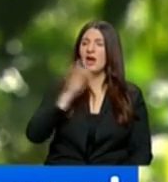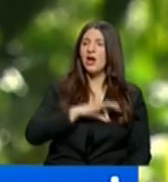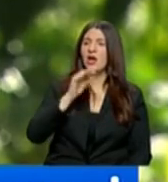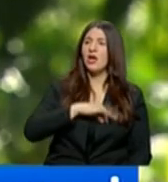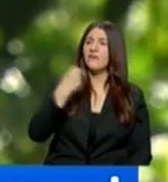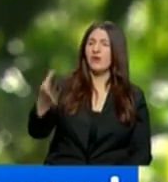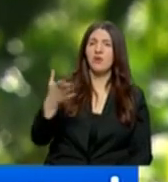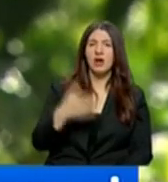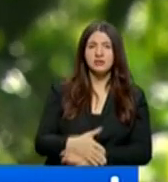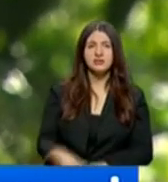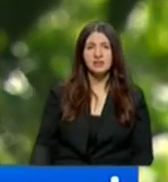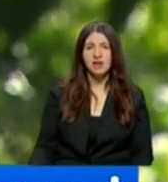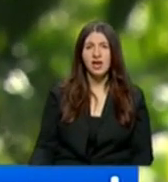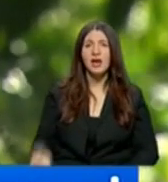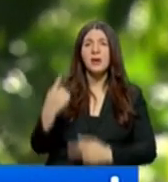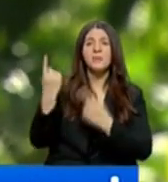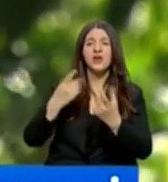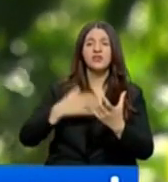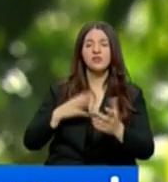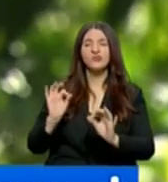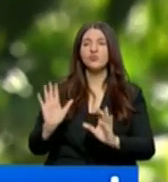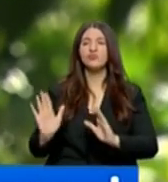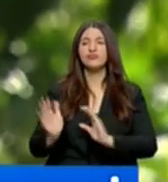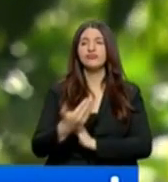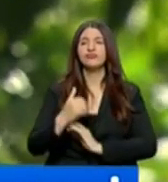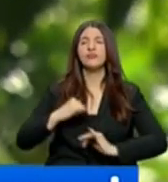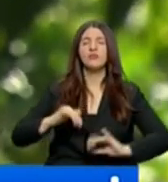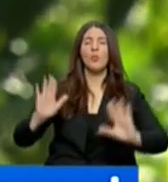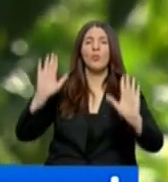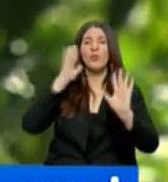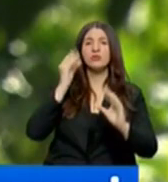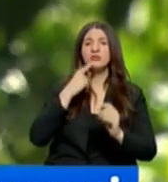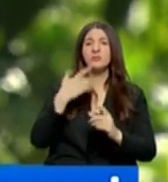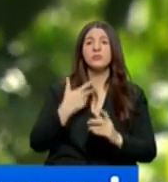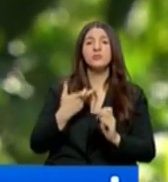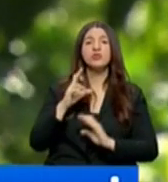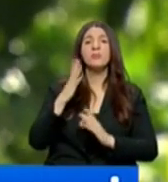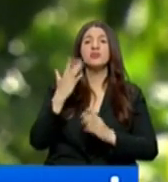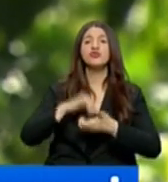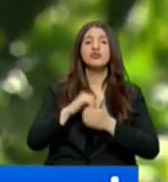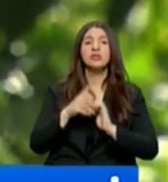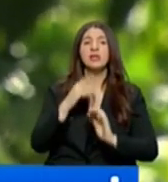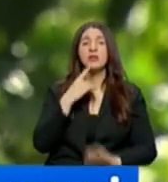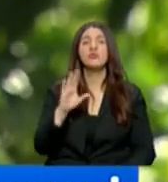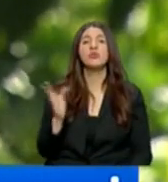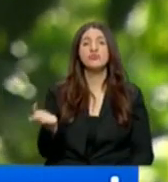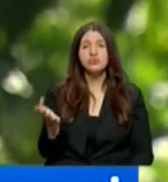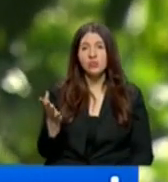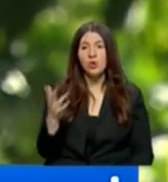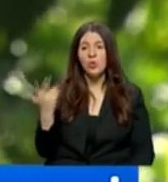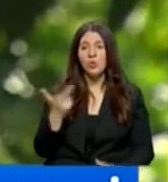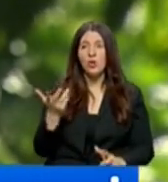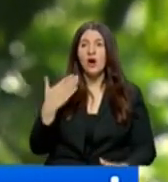kazandırıyor aslında. Birileri köşeyi dönsün istiyor aslında. Biz boşuna beşli şet edemiyoruz.